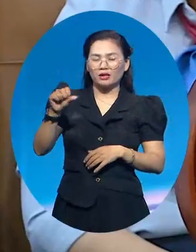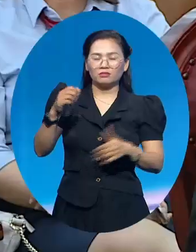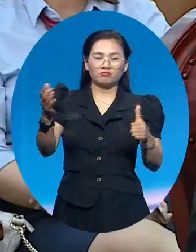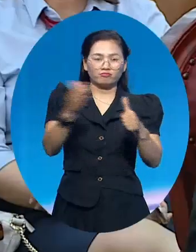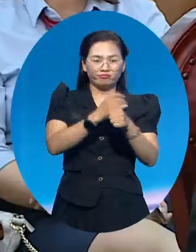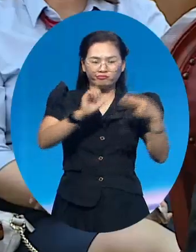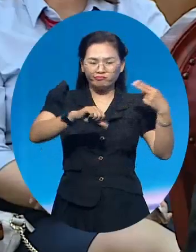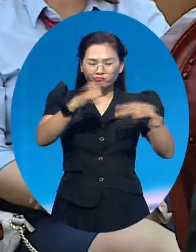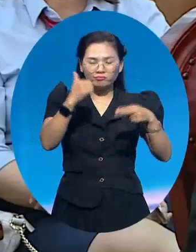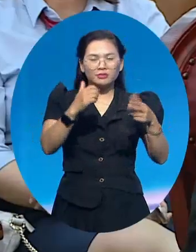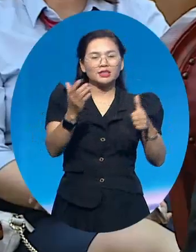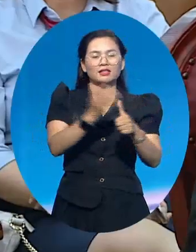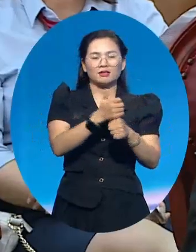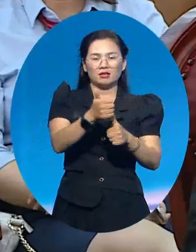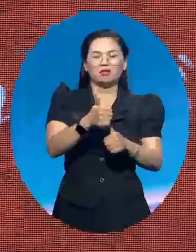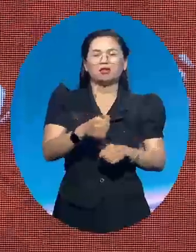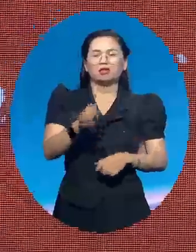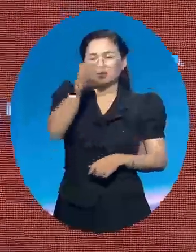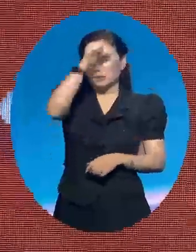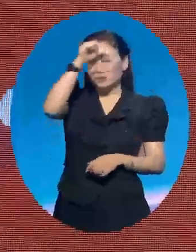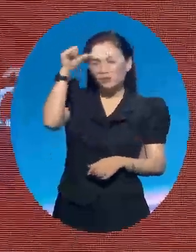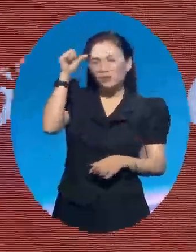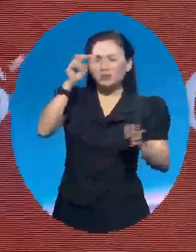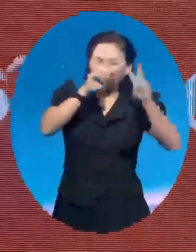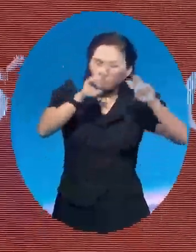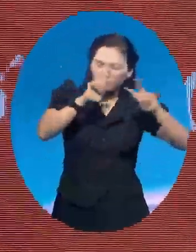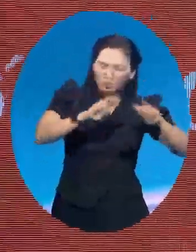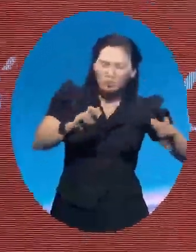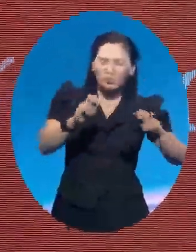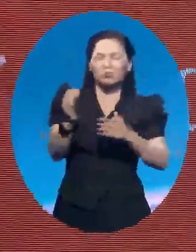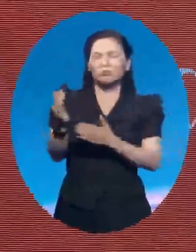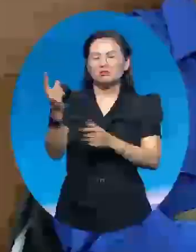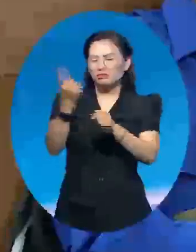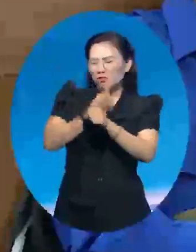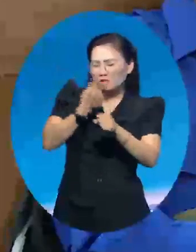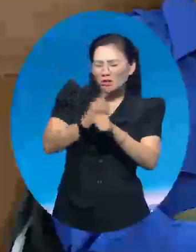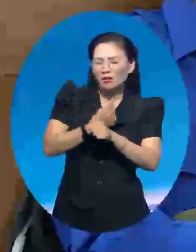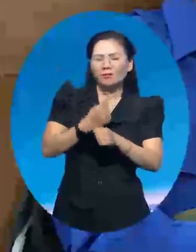lượng. Nhiều sinh viên đạt thành tích cao trong nghiên cứu khoa học khởi nghiệp. Năm học